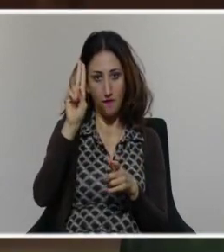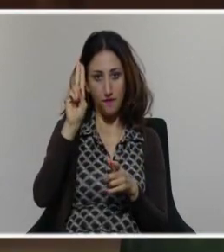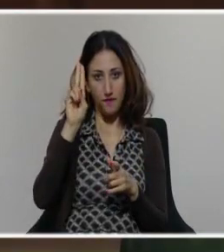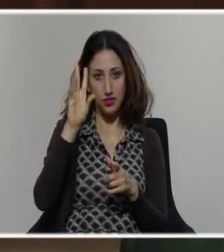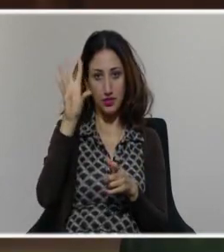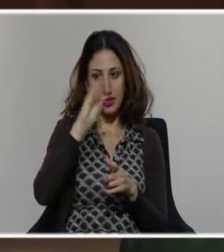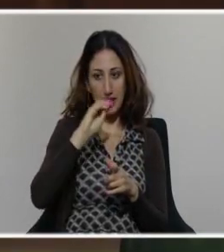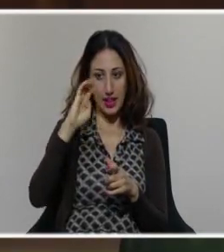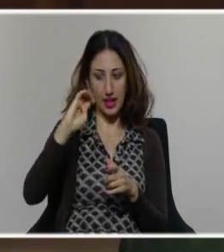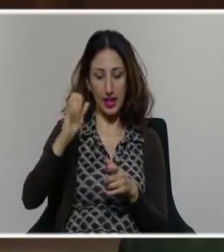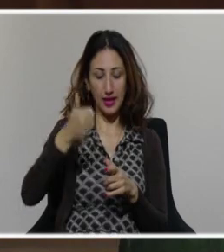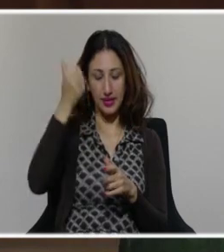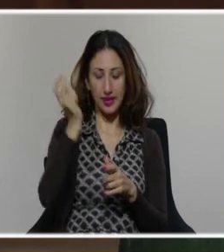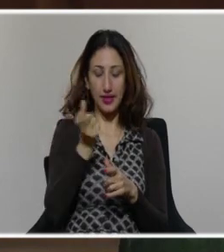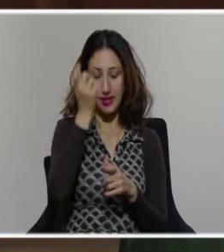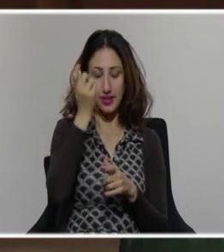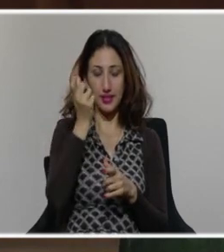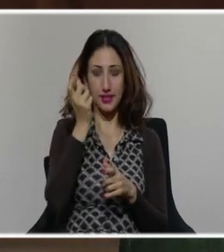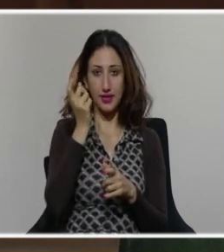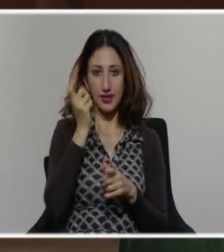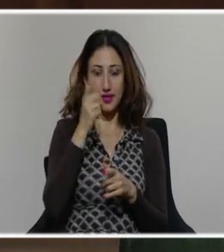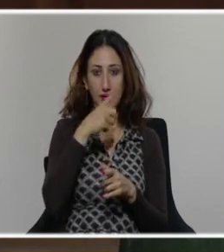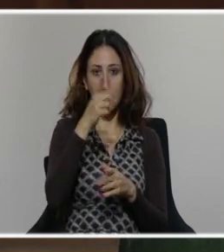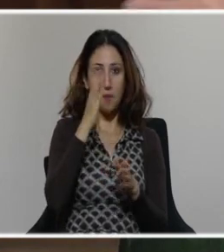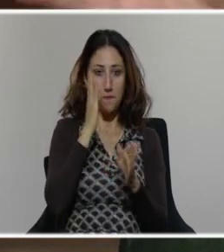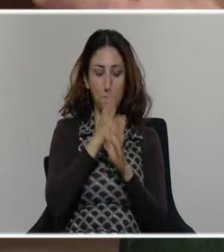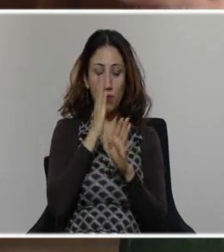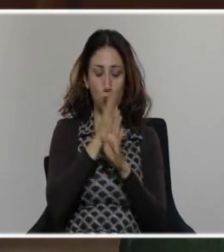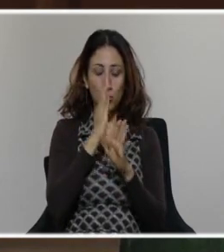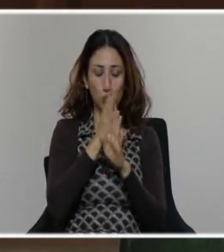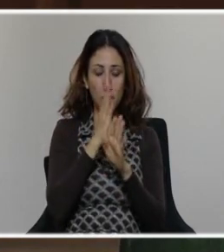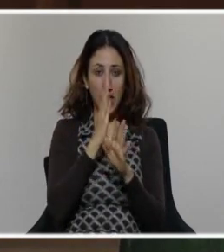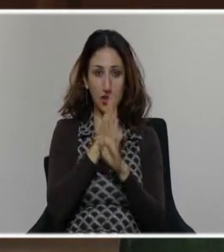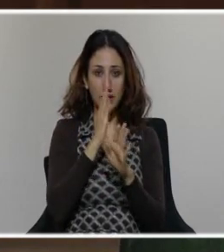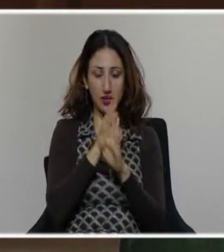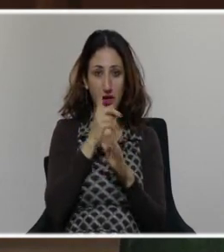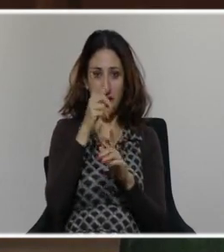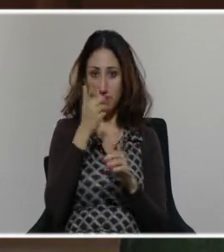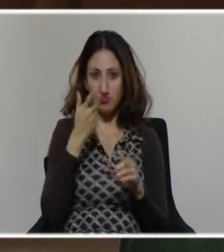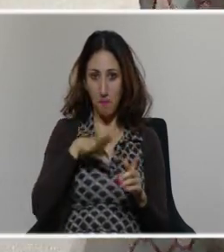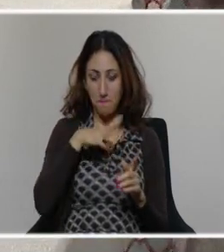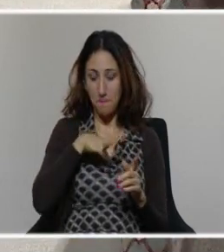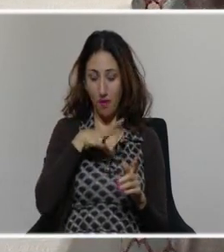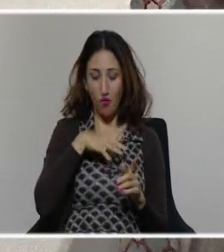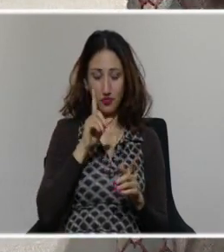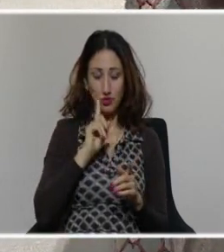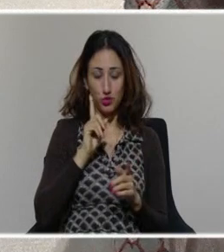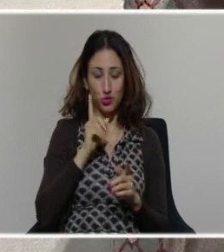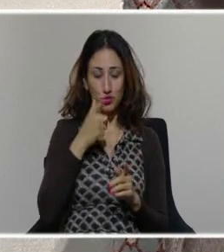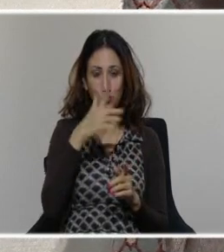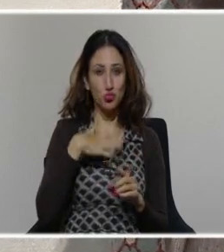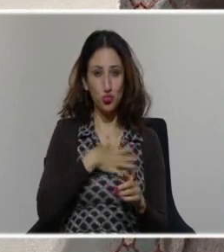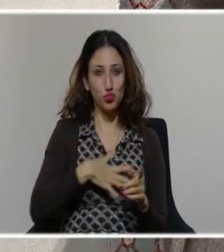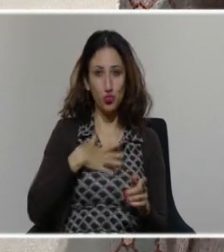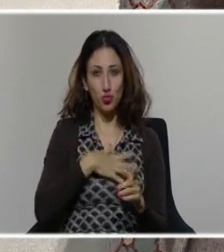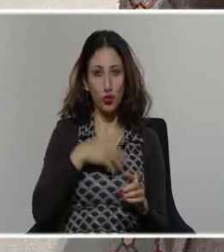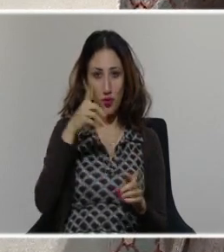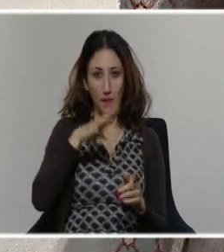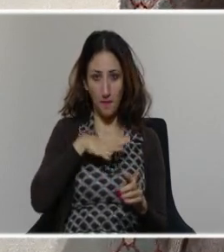ويقول لك خد المال والبنون وده هيتعرض في رمضان وسط الاثنين دول. ايه بقى؟ عملت ايه وكان شعورك ايه وقلقت ولا لا